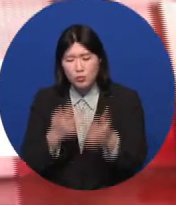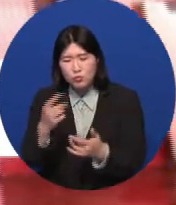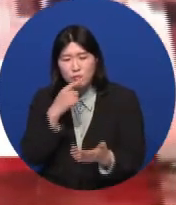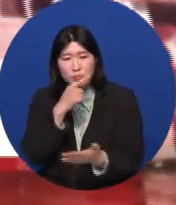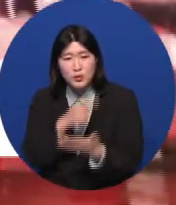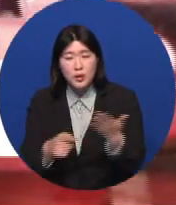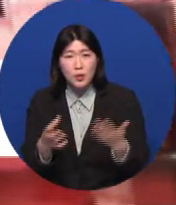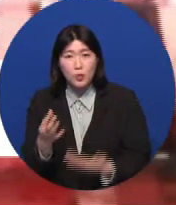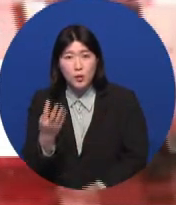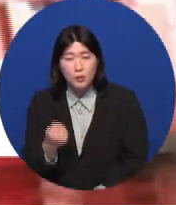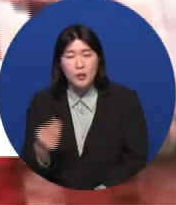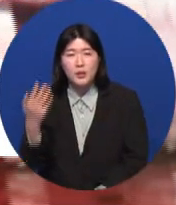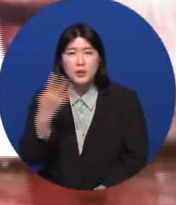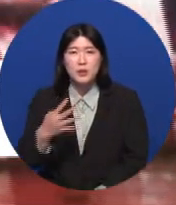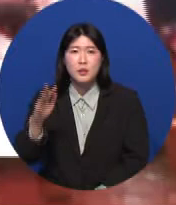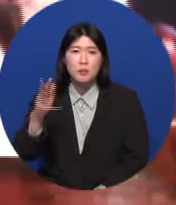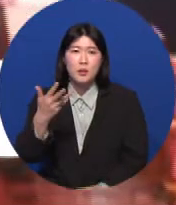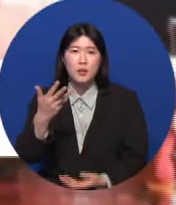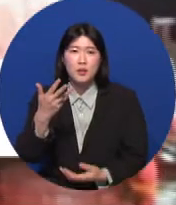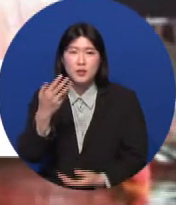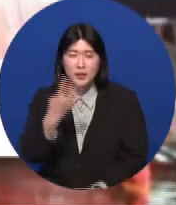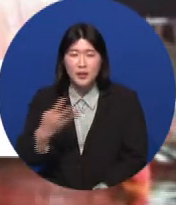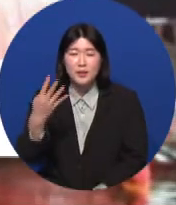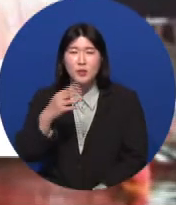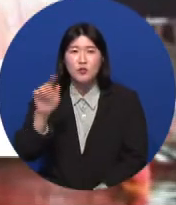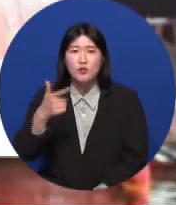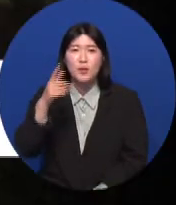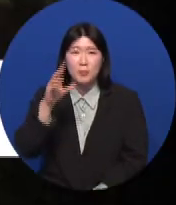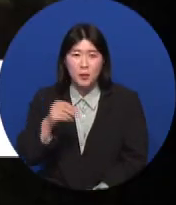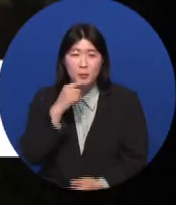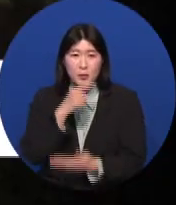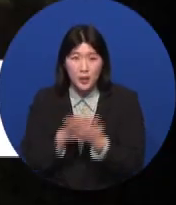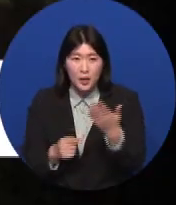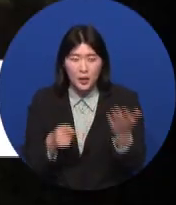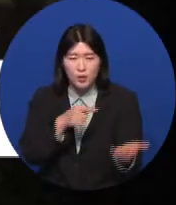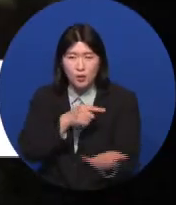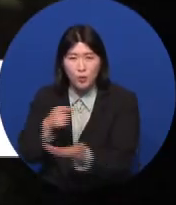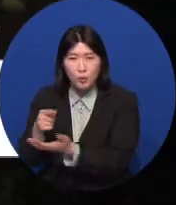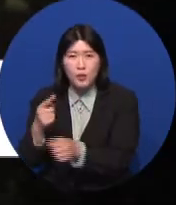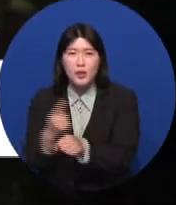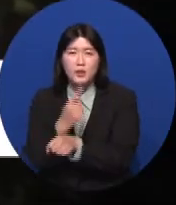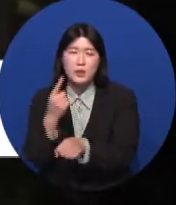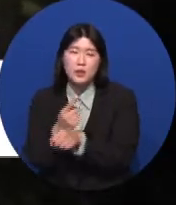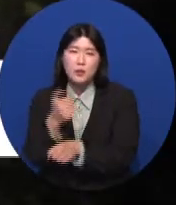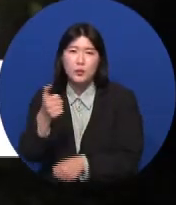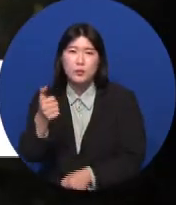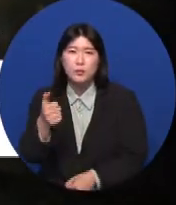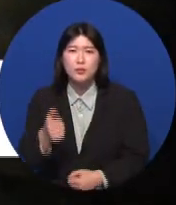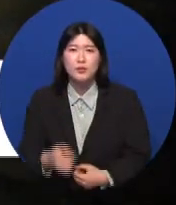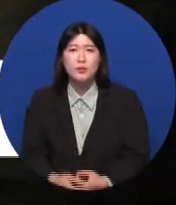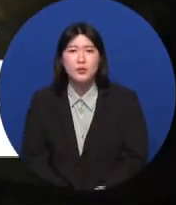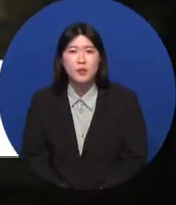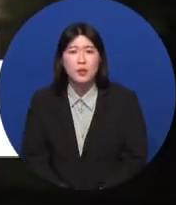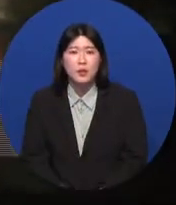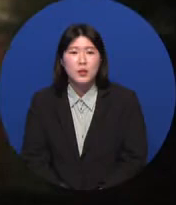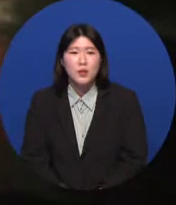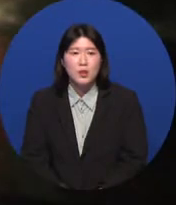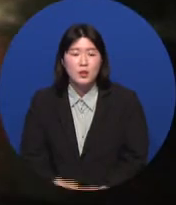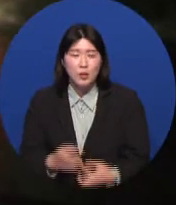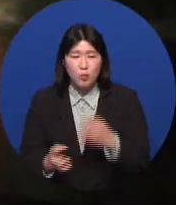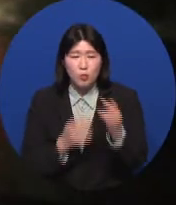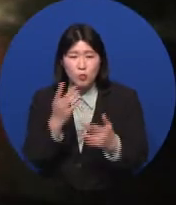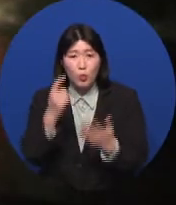등을 태워 소방서 추산 4천 6백만 원의 피해를 낸 뒤 1시간 50여분 만에 꺼졌습니다 경찰과